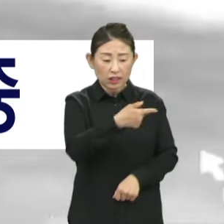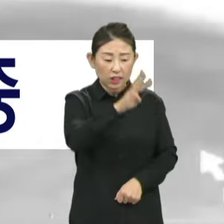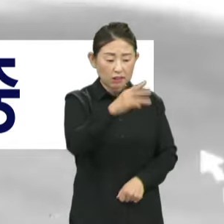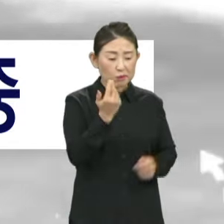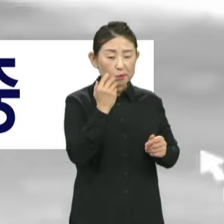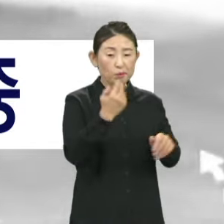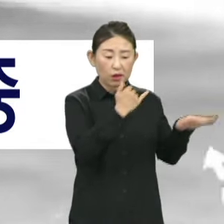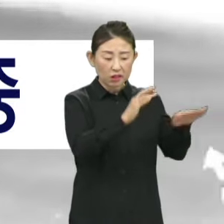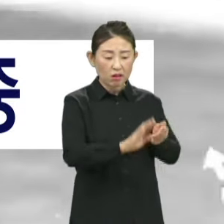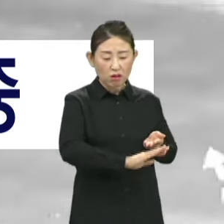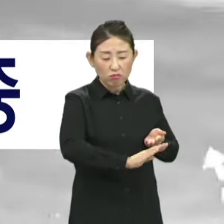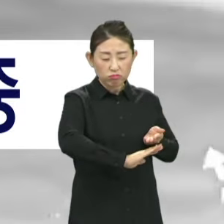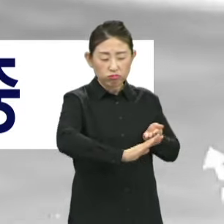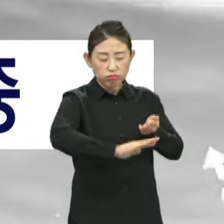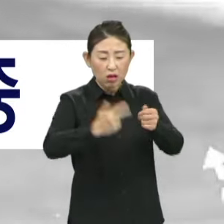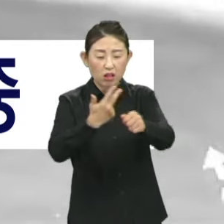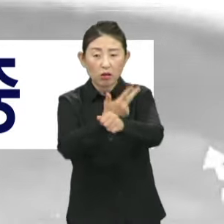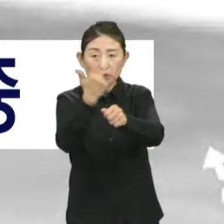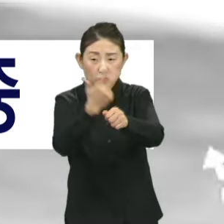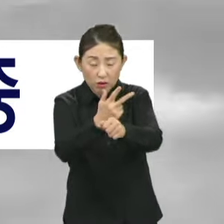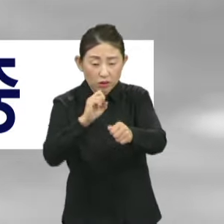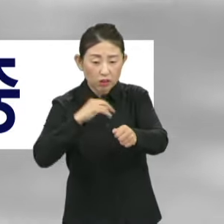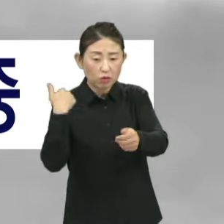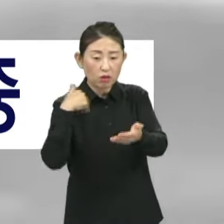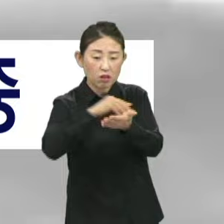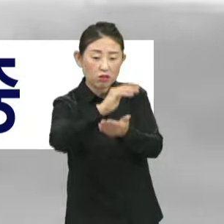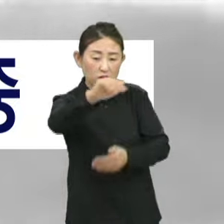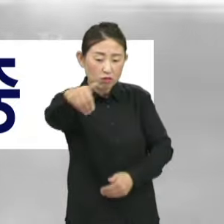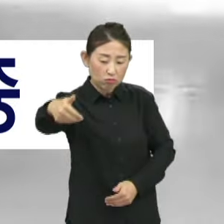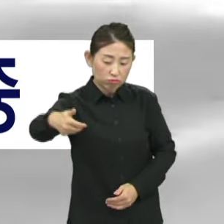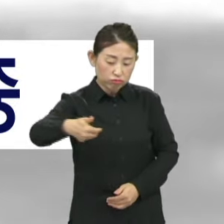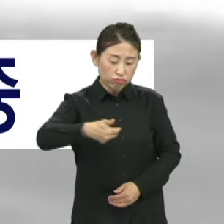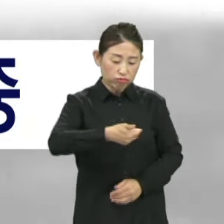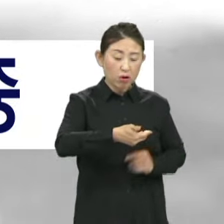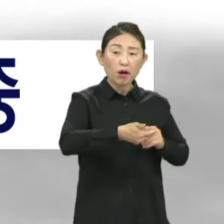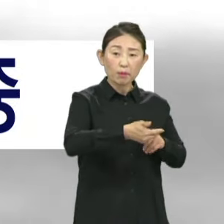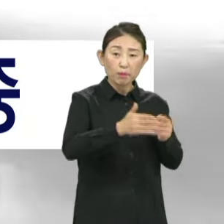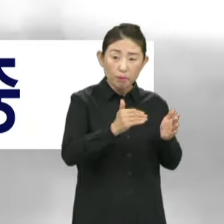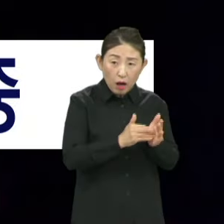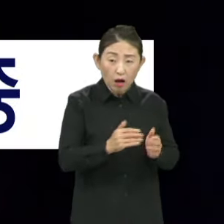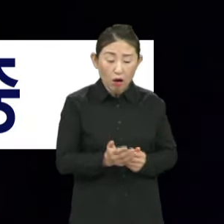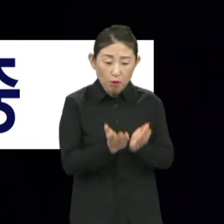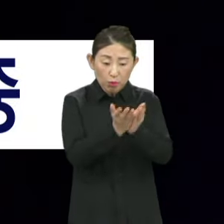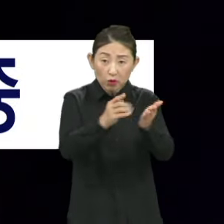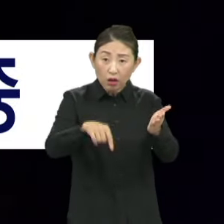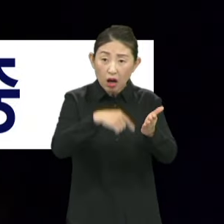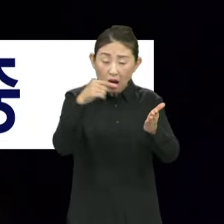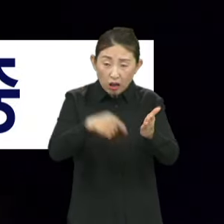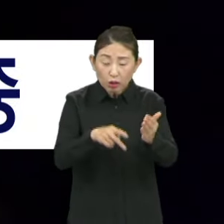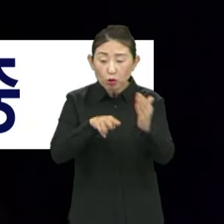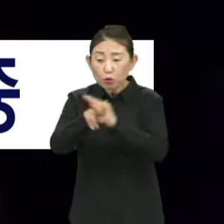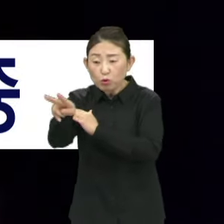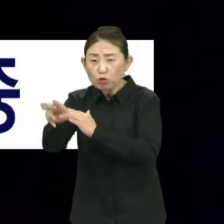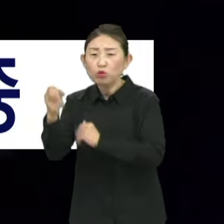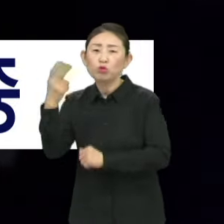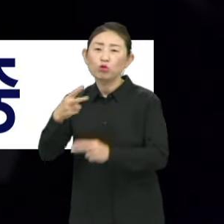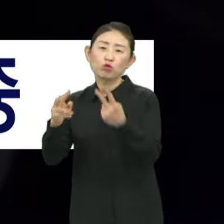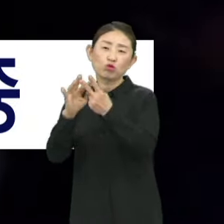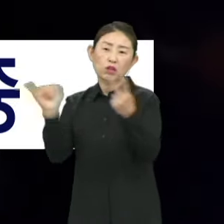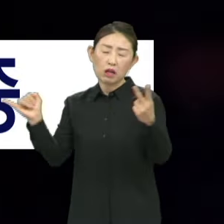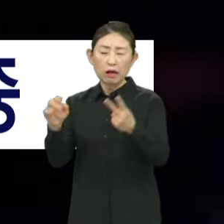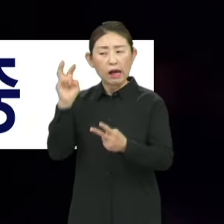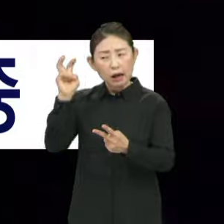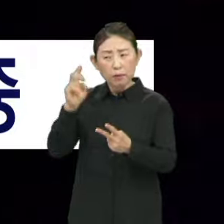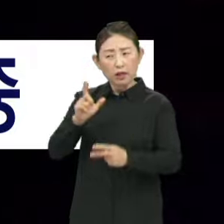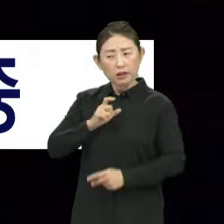출항해 7 시간쯤 뒤 같은 곳으로 다시 입항한 걸로 보이며 해경은 보트에 타고 있다 도주한 인원 두 명도 불법